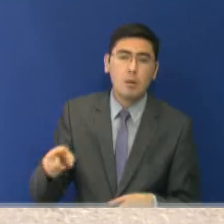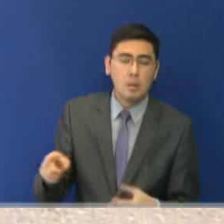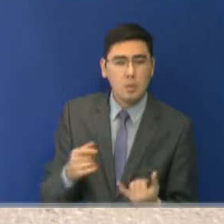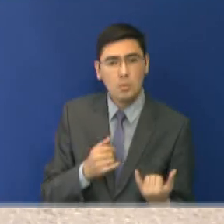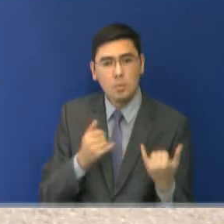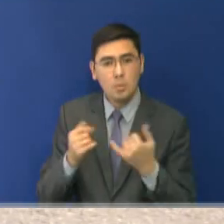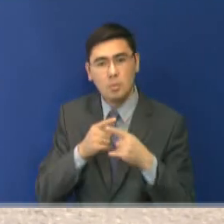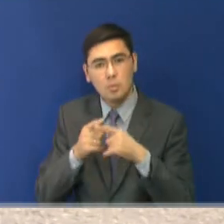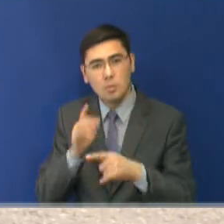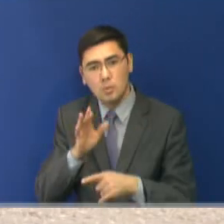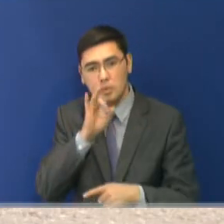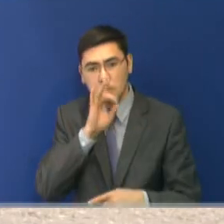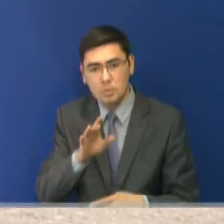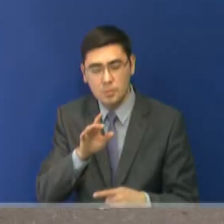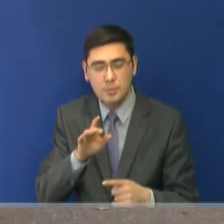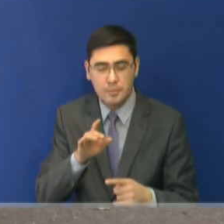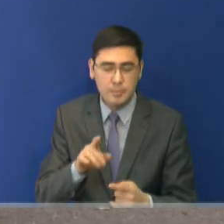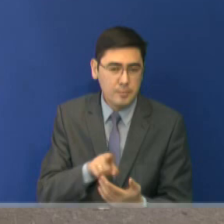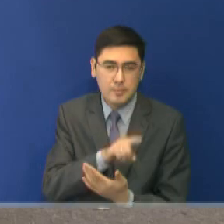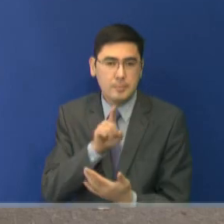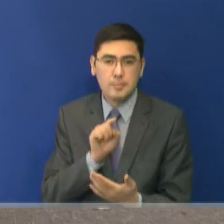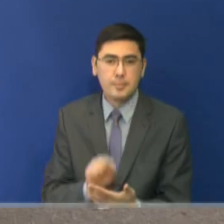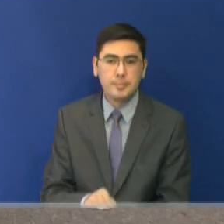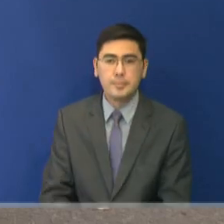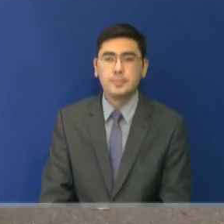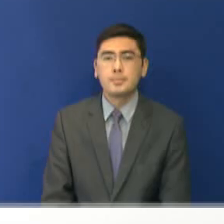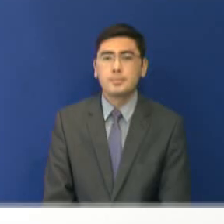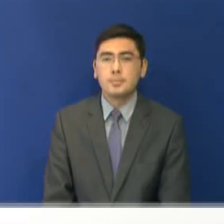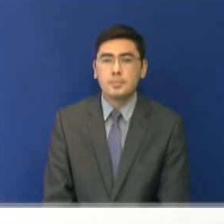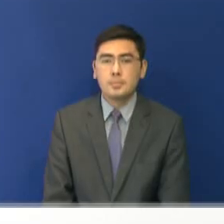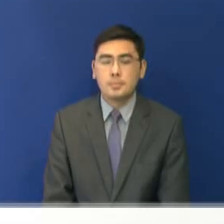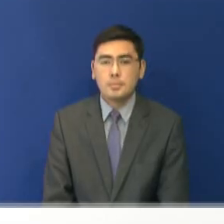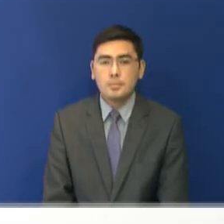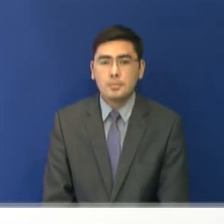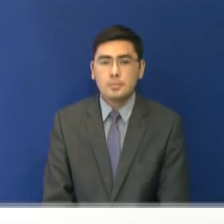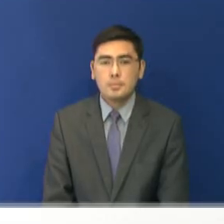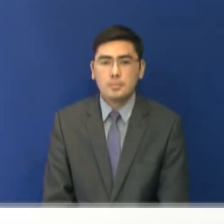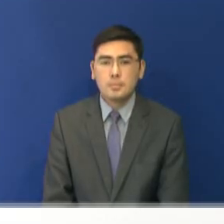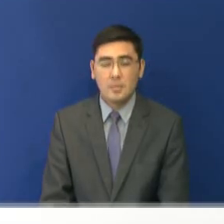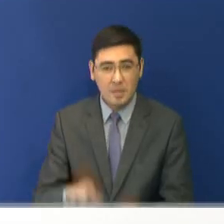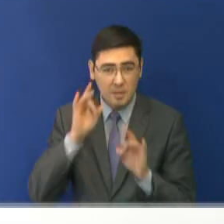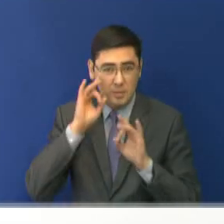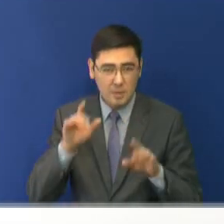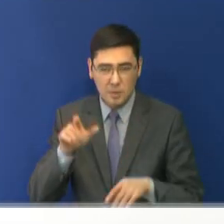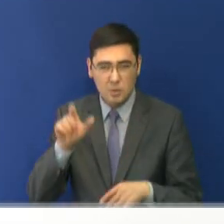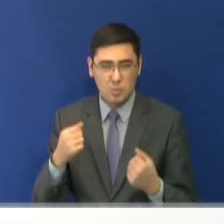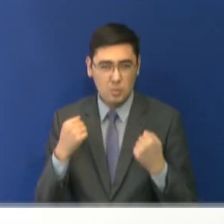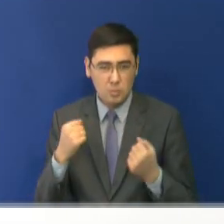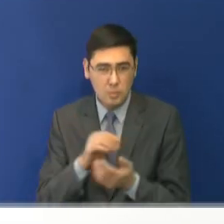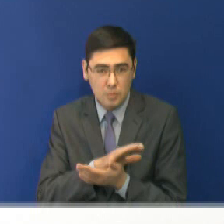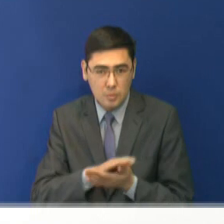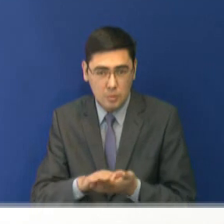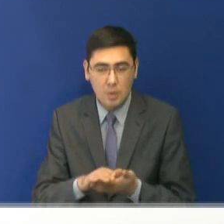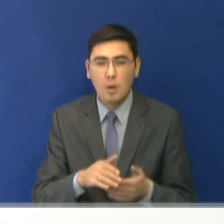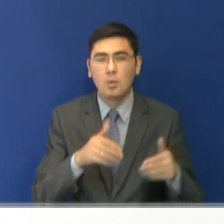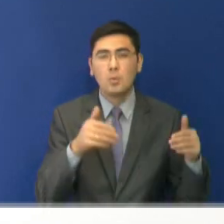Саулия Байгалиева, Бахткуль Казес, Бердбек Харумбай, Ежан Макзумов, телеканал «Семей». Известный палуан, директор колледжа Айбек